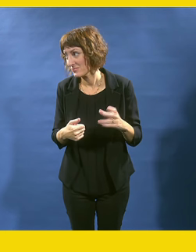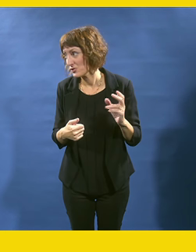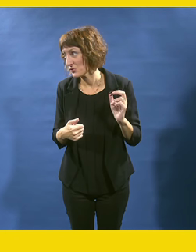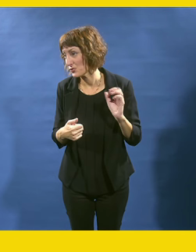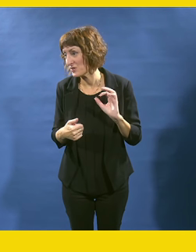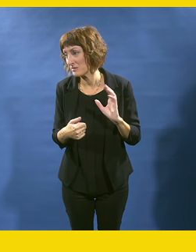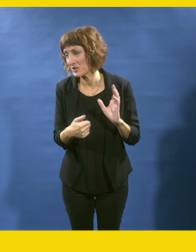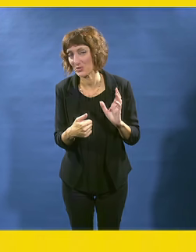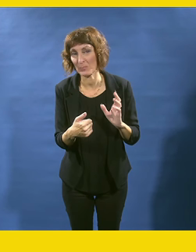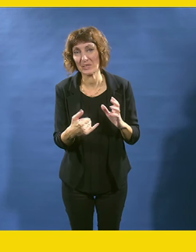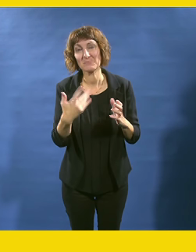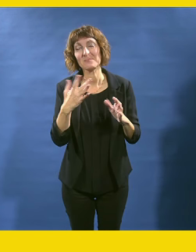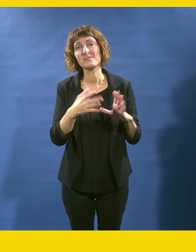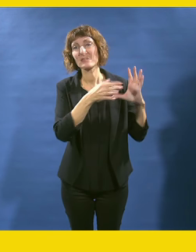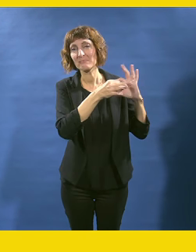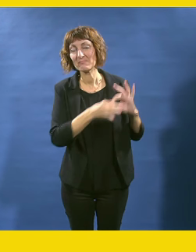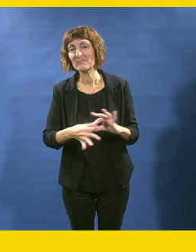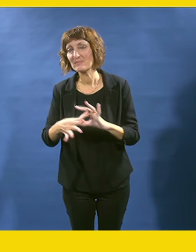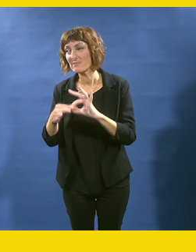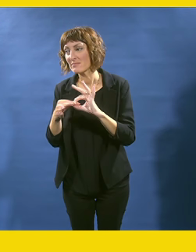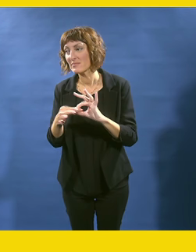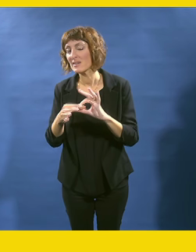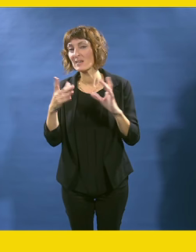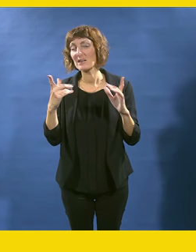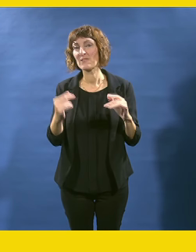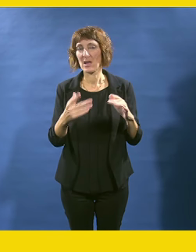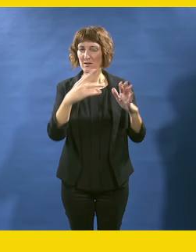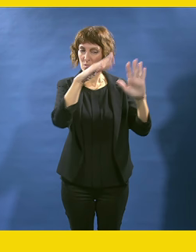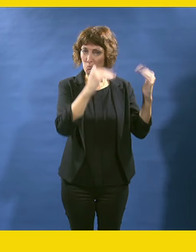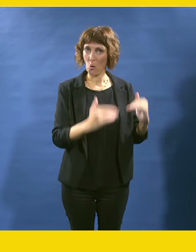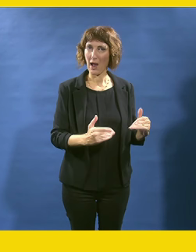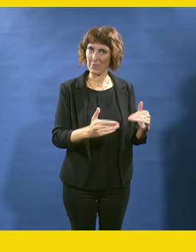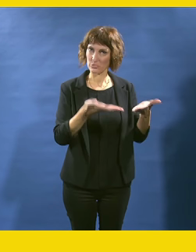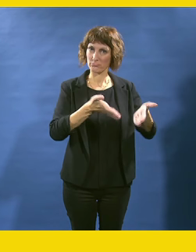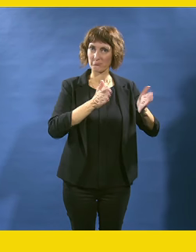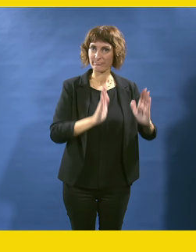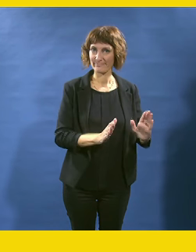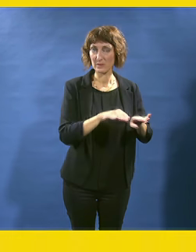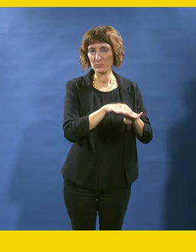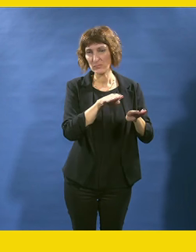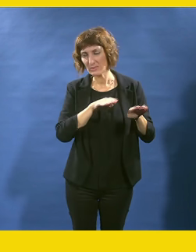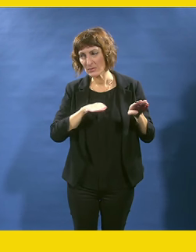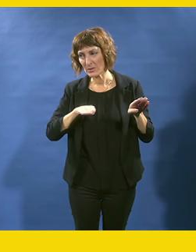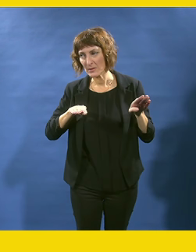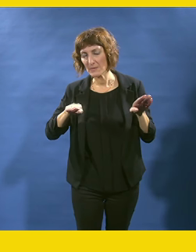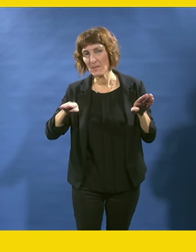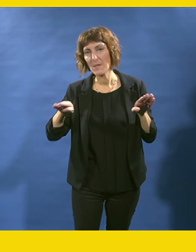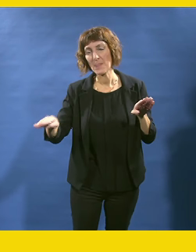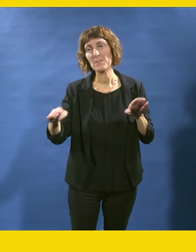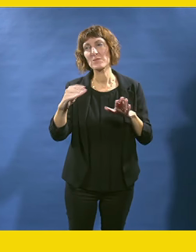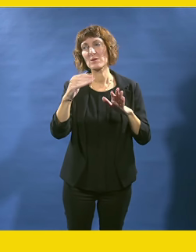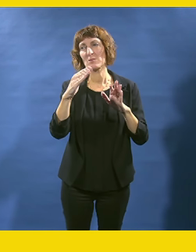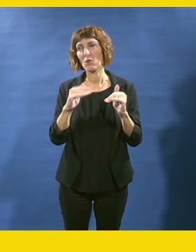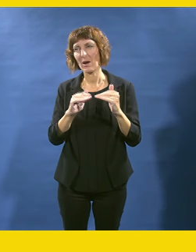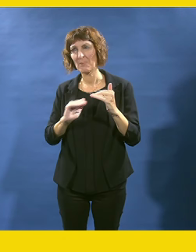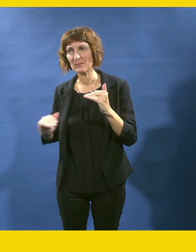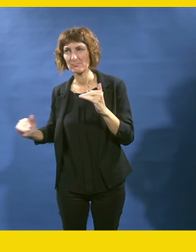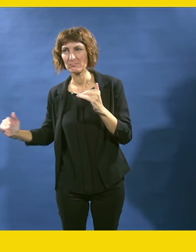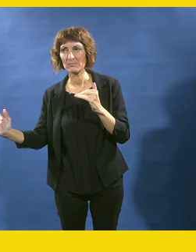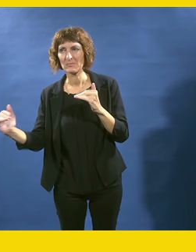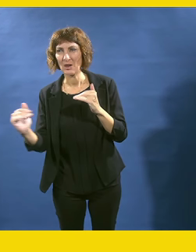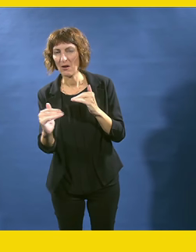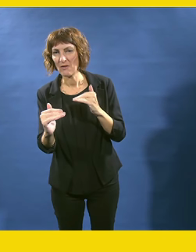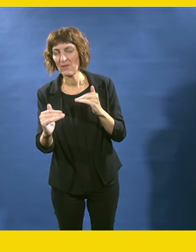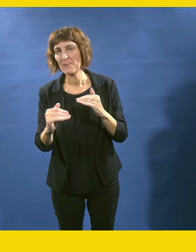deux journées d'assises et une programmation off qui s'est déroulée tout au long du mois de novembre. Il y a eu plus de 80 propositions qui ont été faites